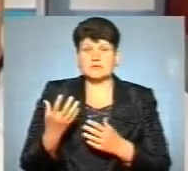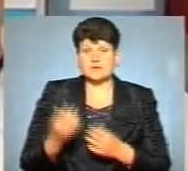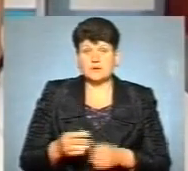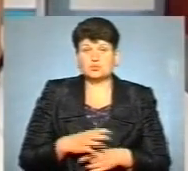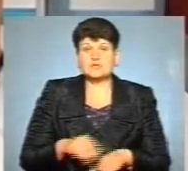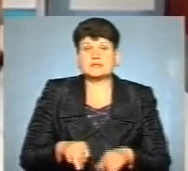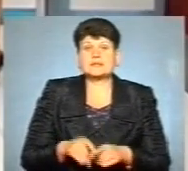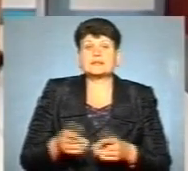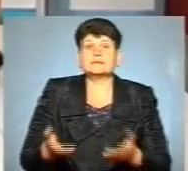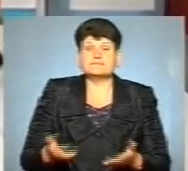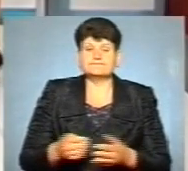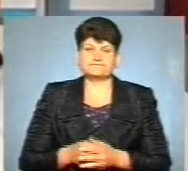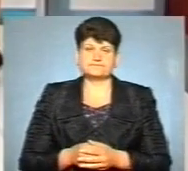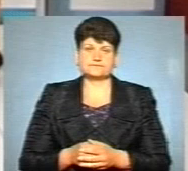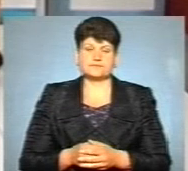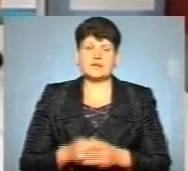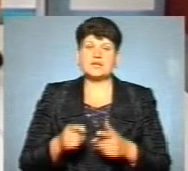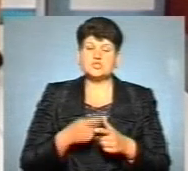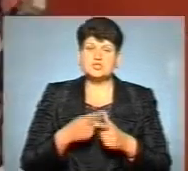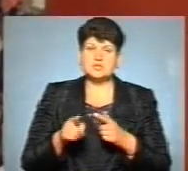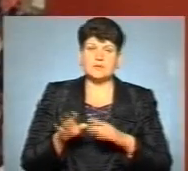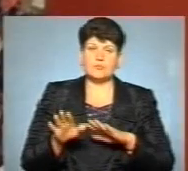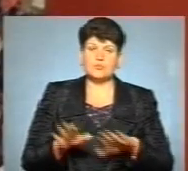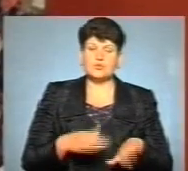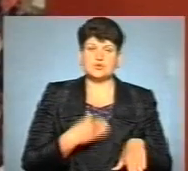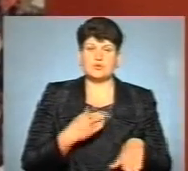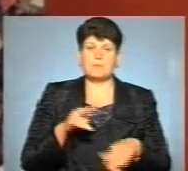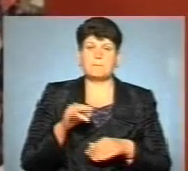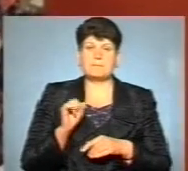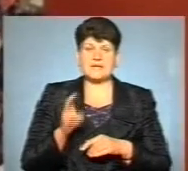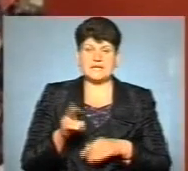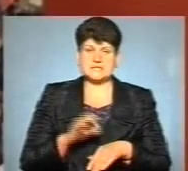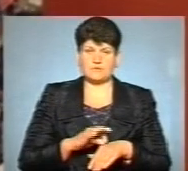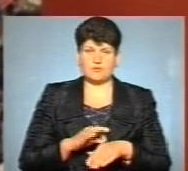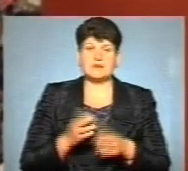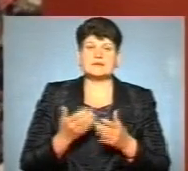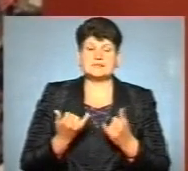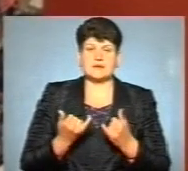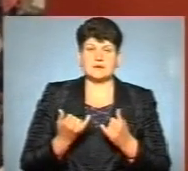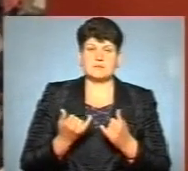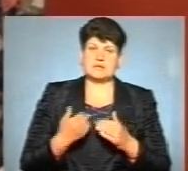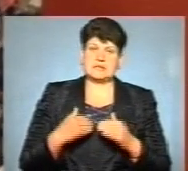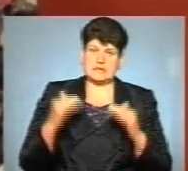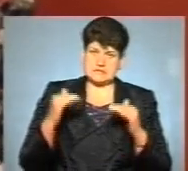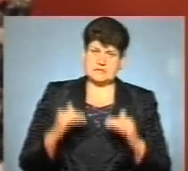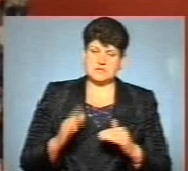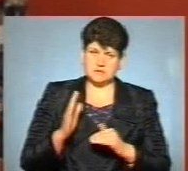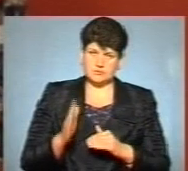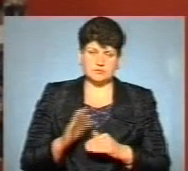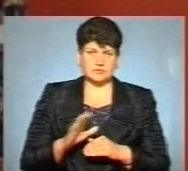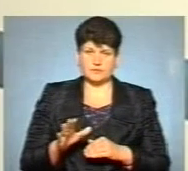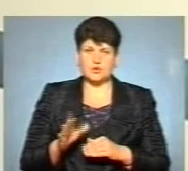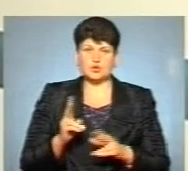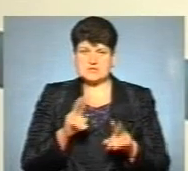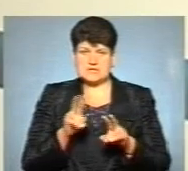такі. Чи минули ми вже пік захворюваності? Які зараз тенденції? Тобто, чи йдемо ми на зниження? Хто